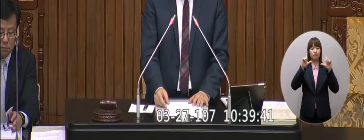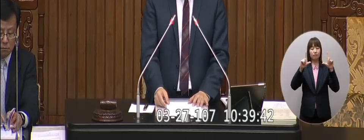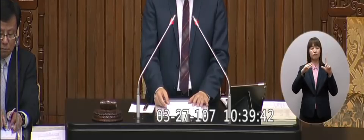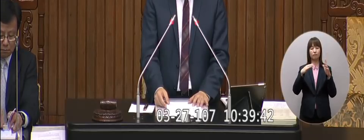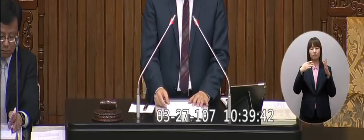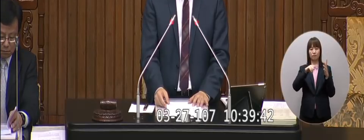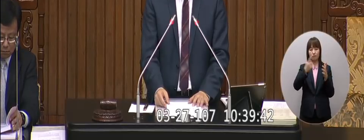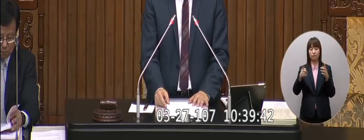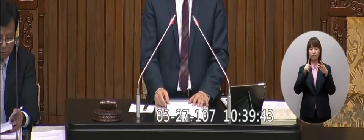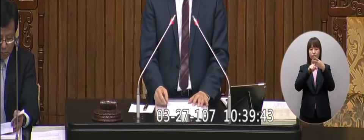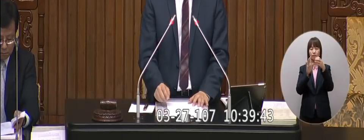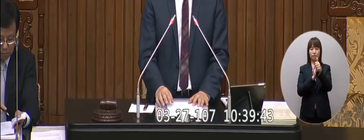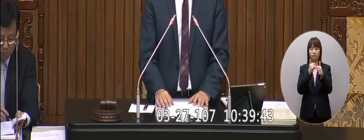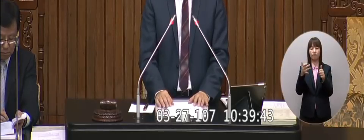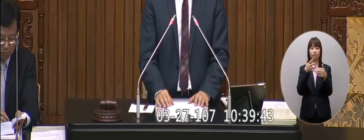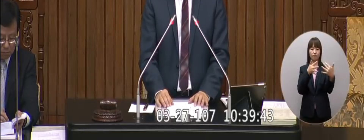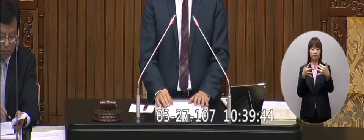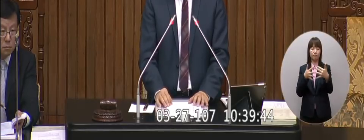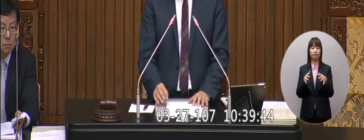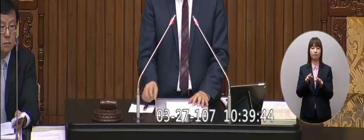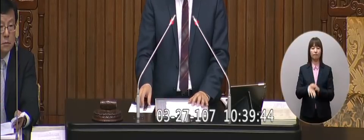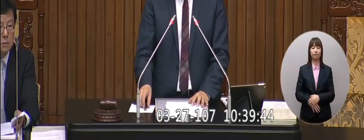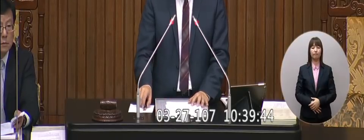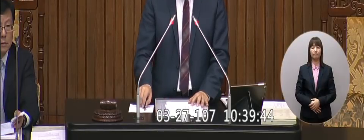请王惠美委员质询。